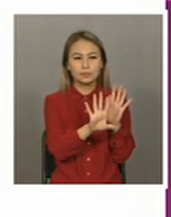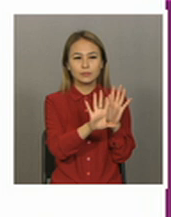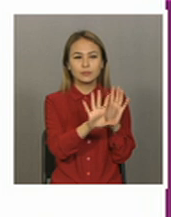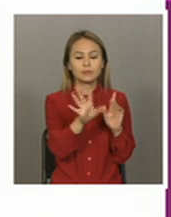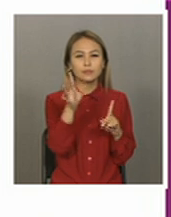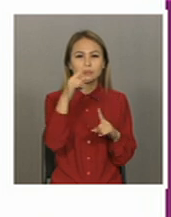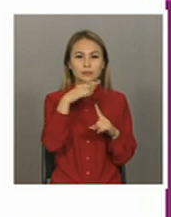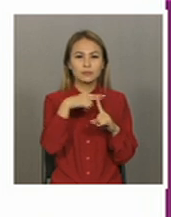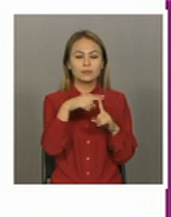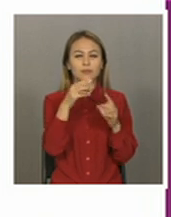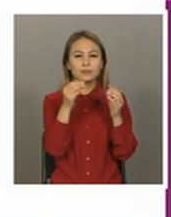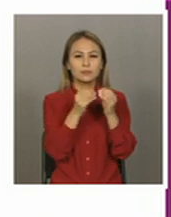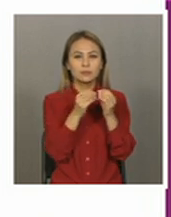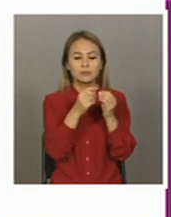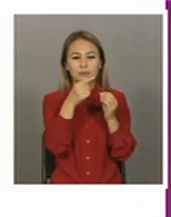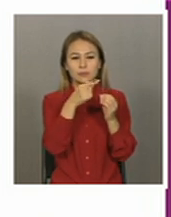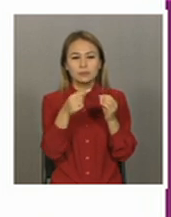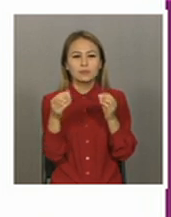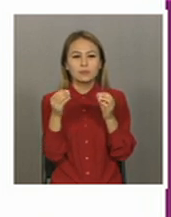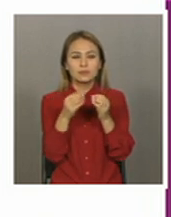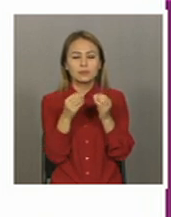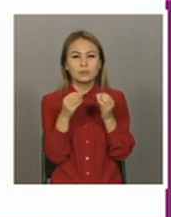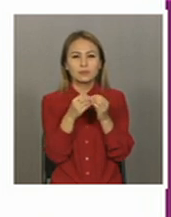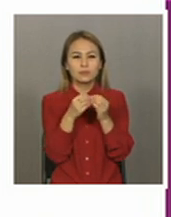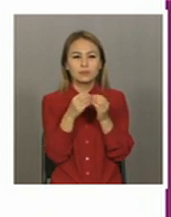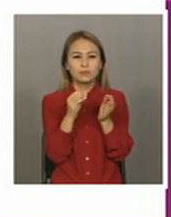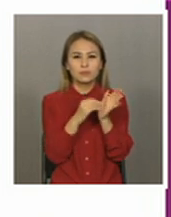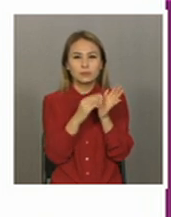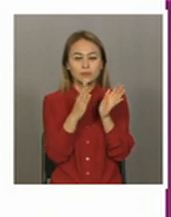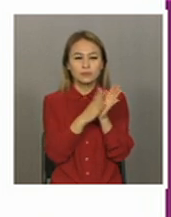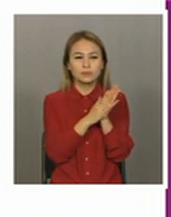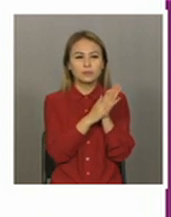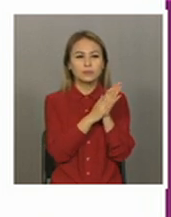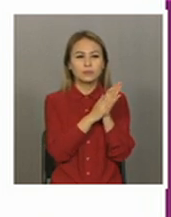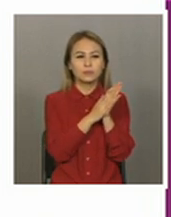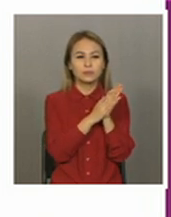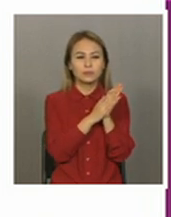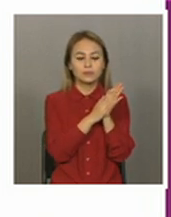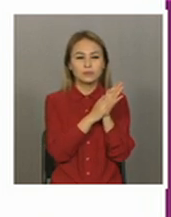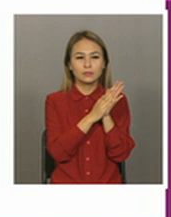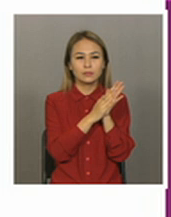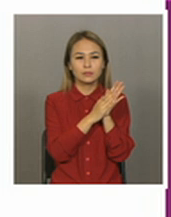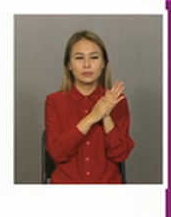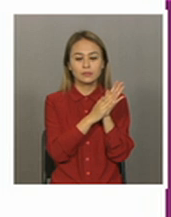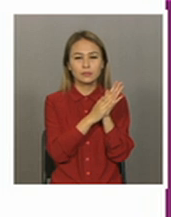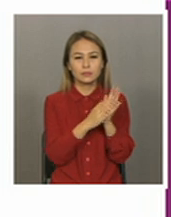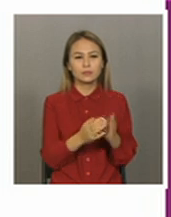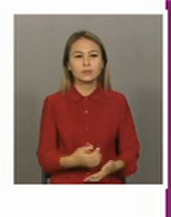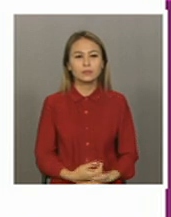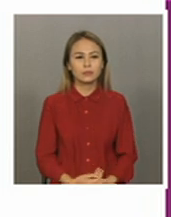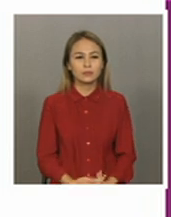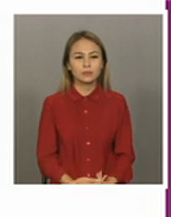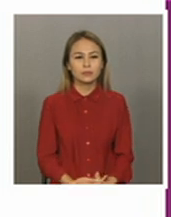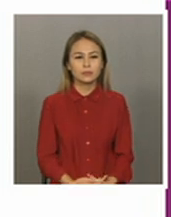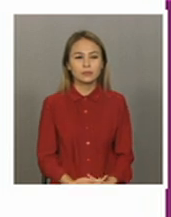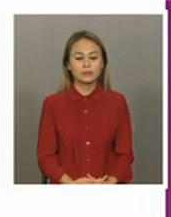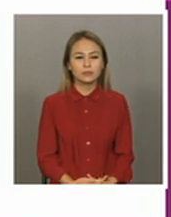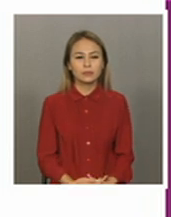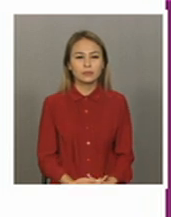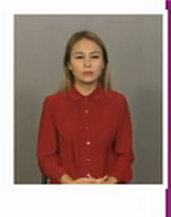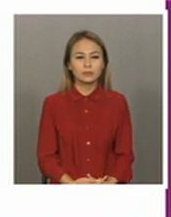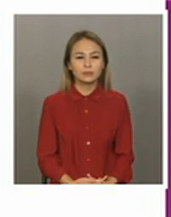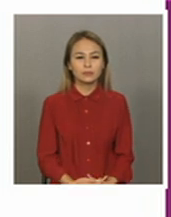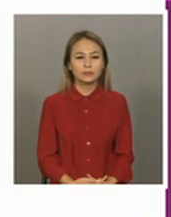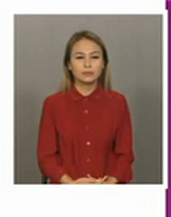Оған 1 ондық пен 1 ондықтың айырмасын қосамыз. 9 бірлік пен 5 бірліктің айырмасы 4 бірлікке тең,